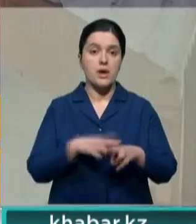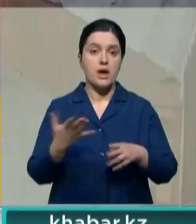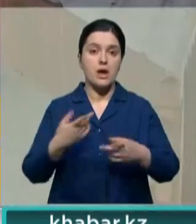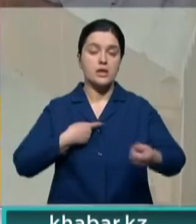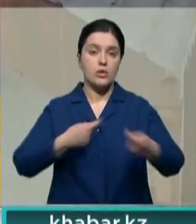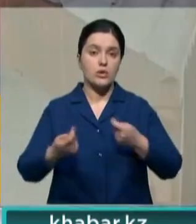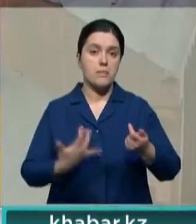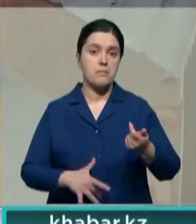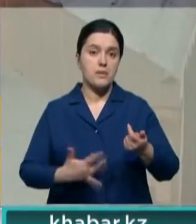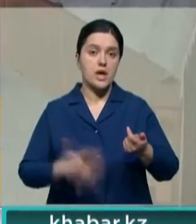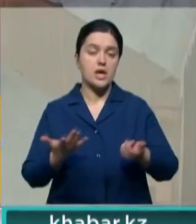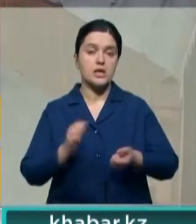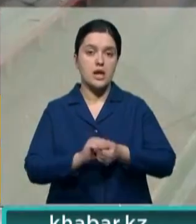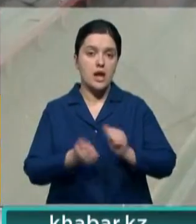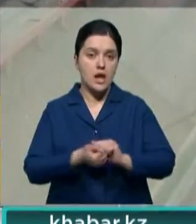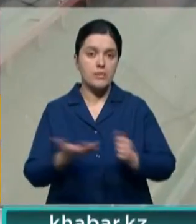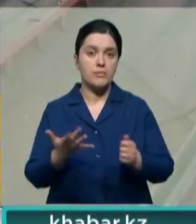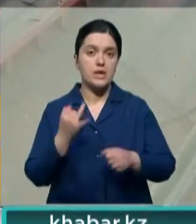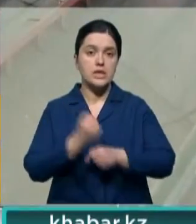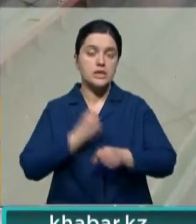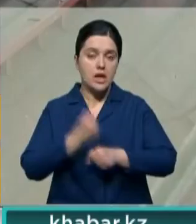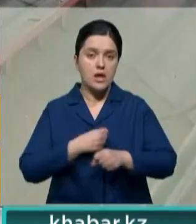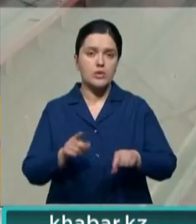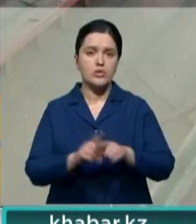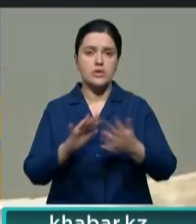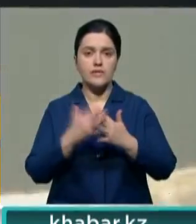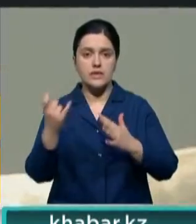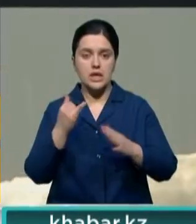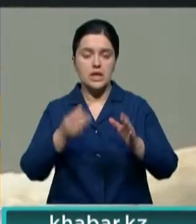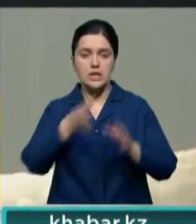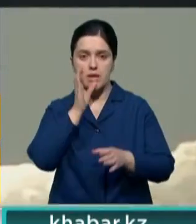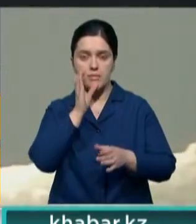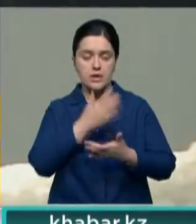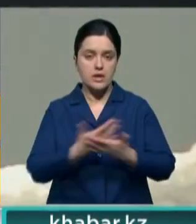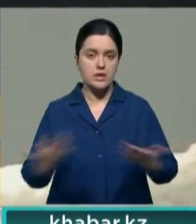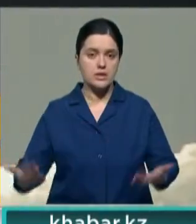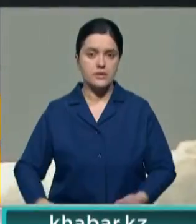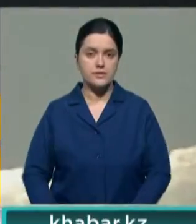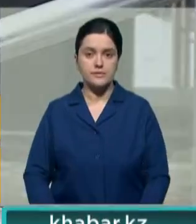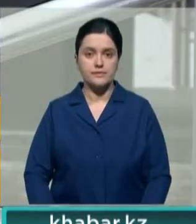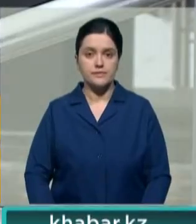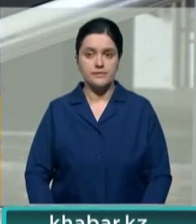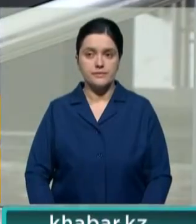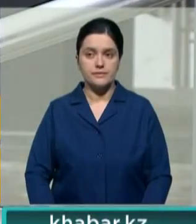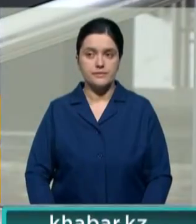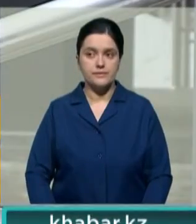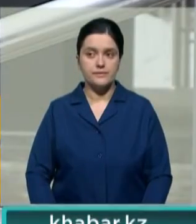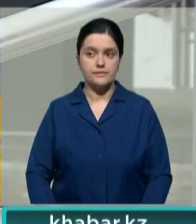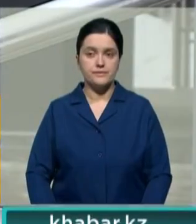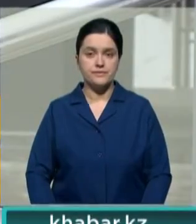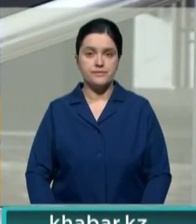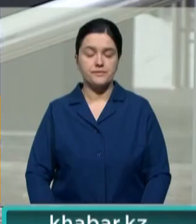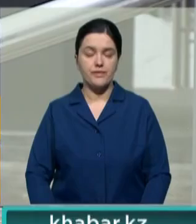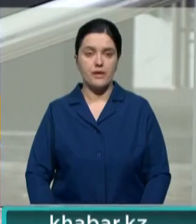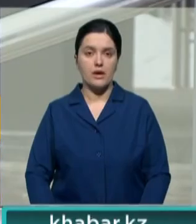основном стороны торгуют минералами и изделиями из них, а также продукцией сельского хозяйства и напитками. Мы ожидаем, что произойдет